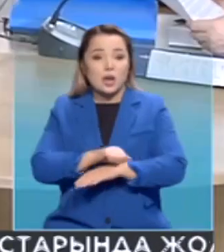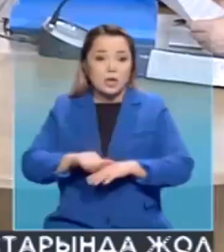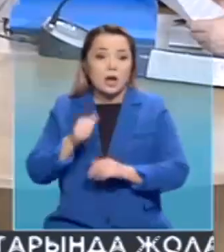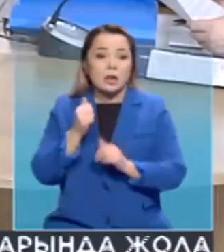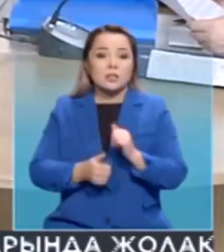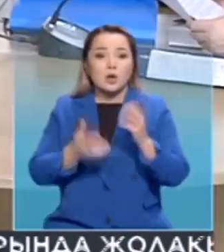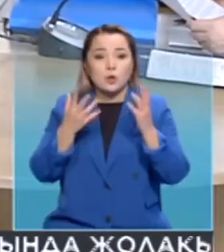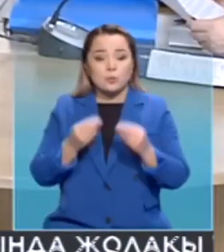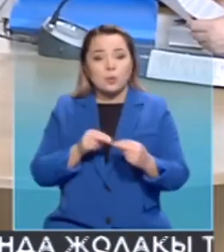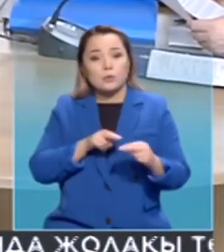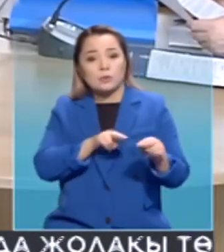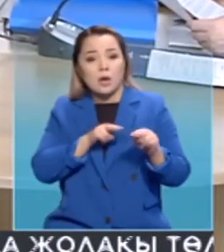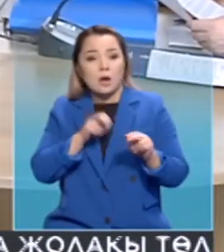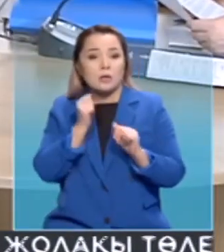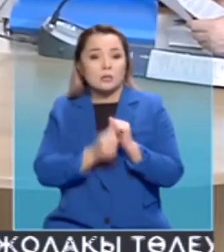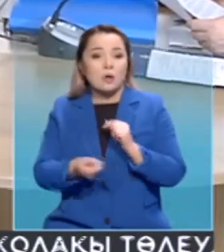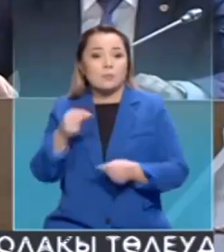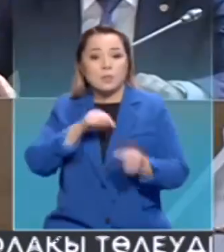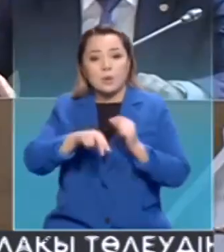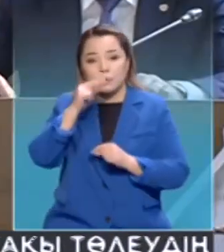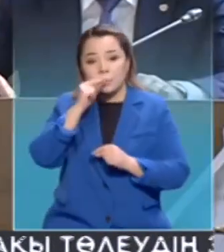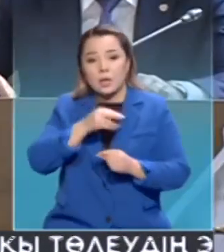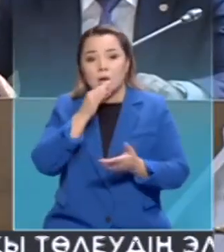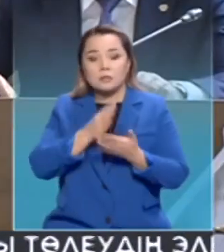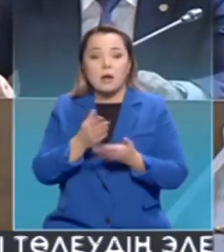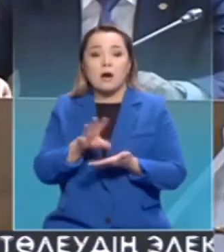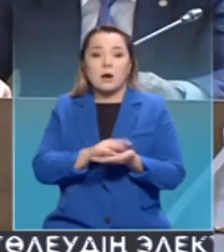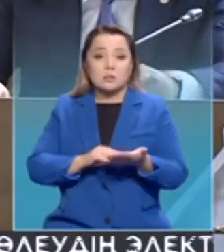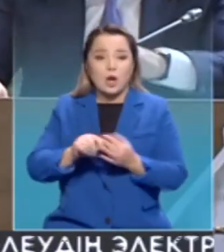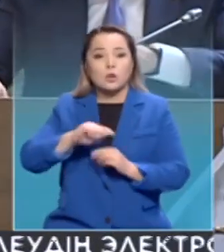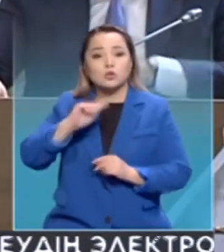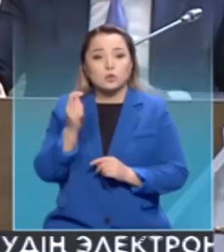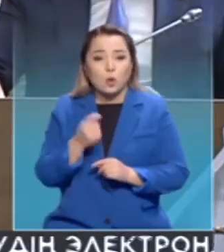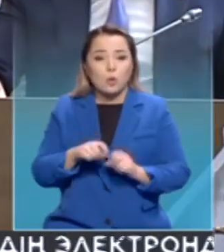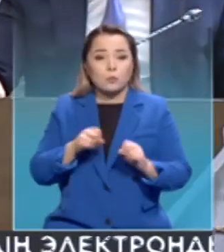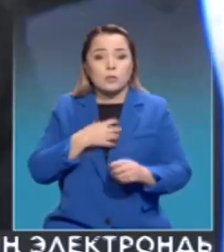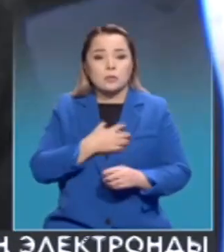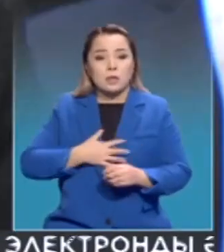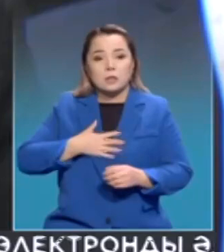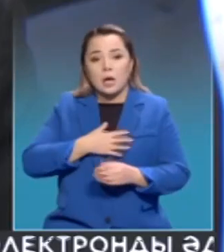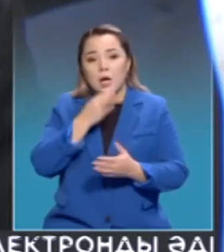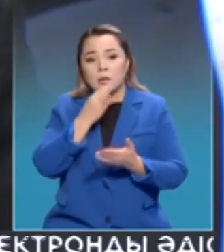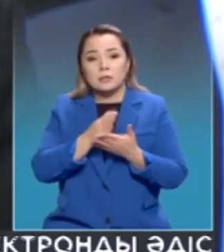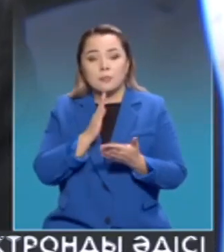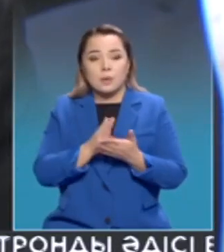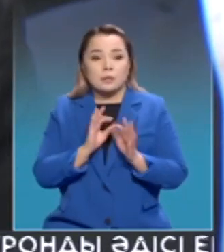күнде оқ атылады. Қос тарап бір-бірін айыптайды, мұның арты қайта соғысқа ұласуы мүмкін.